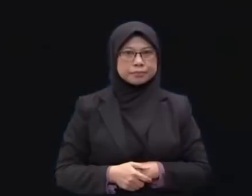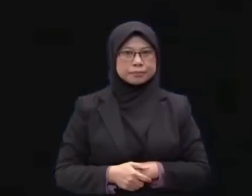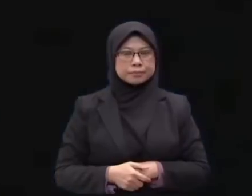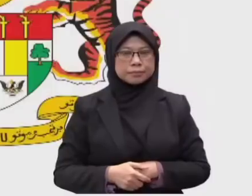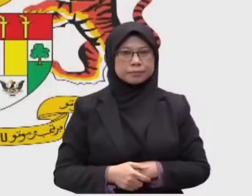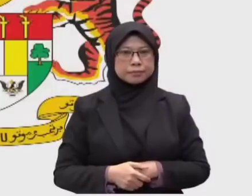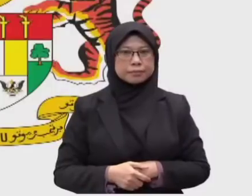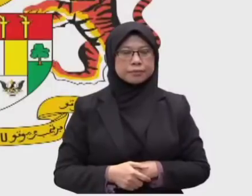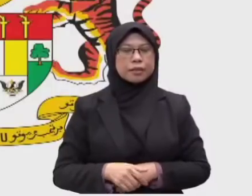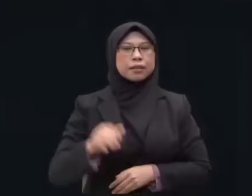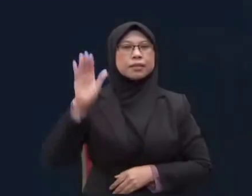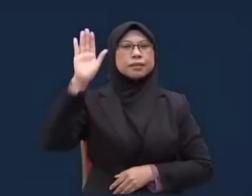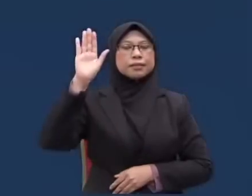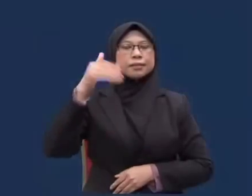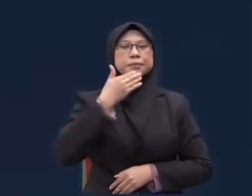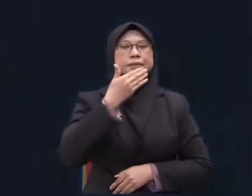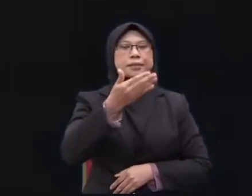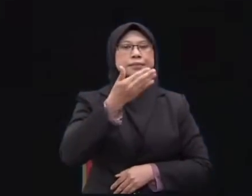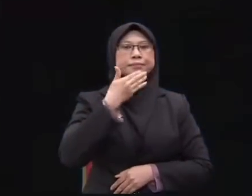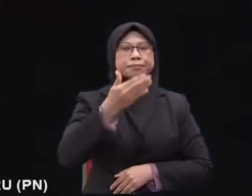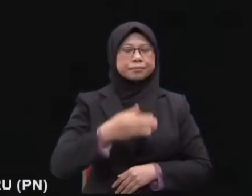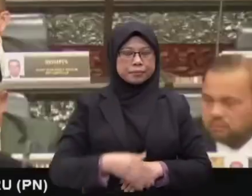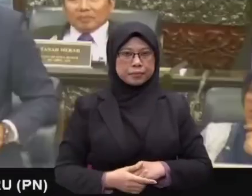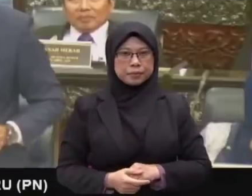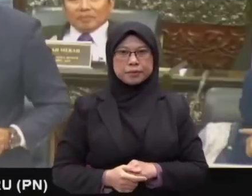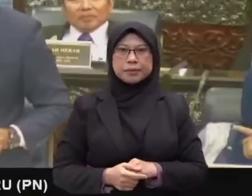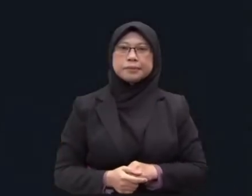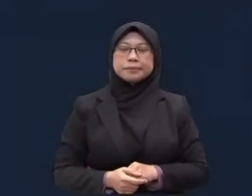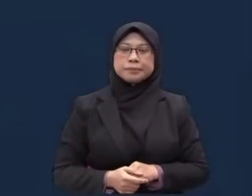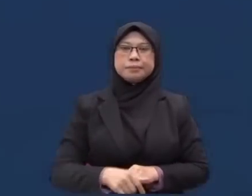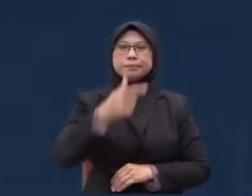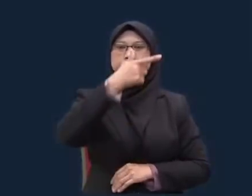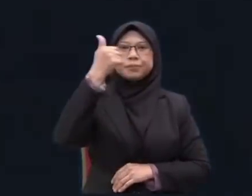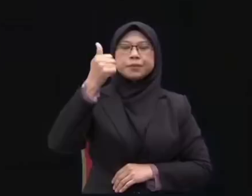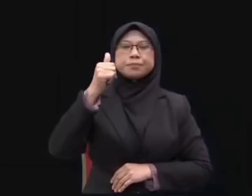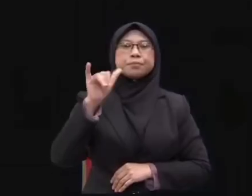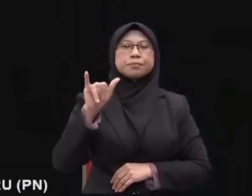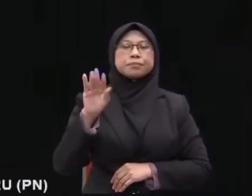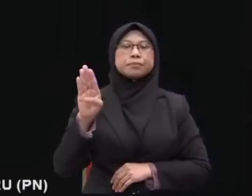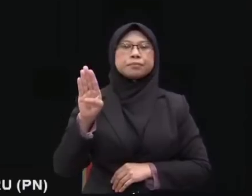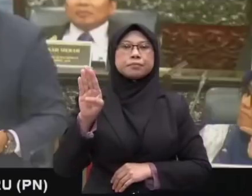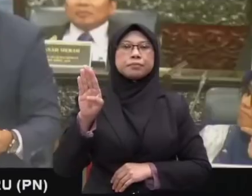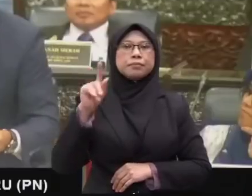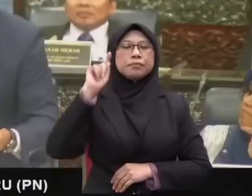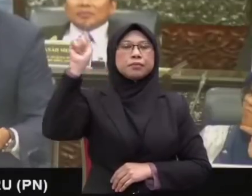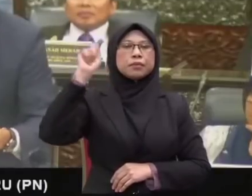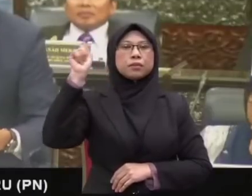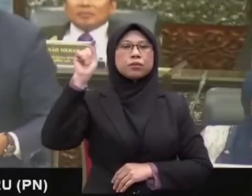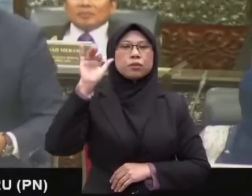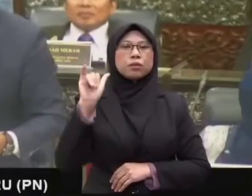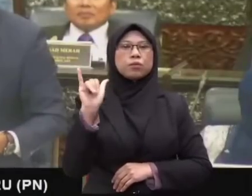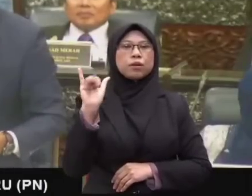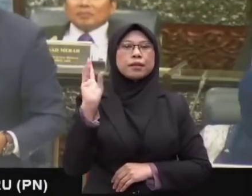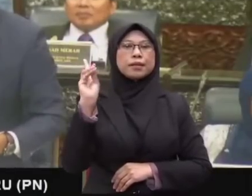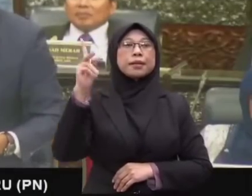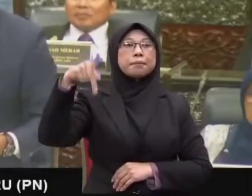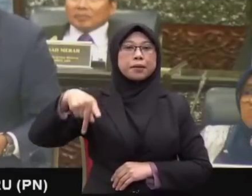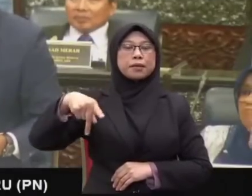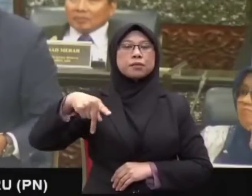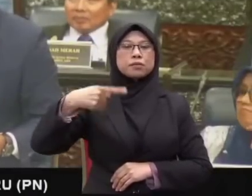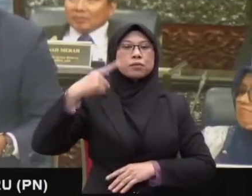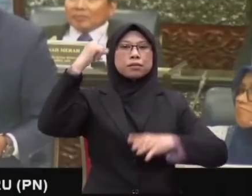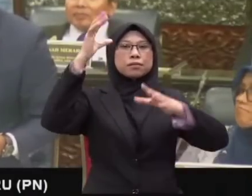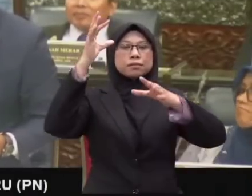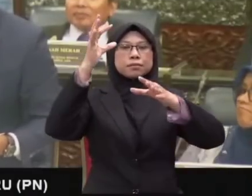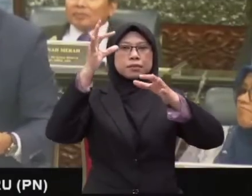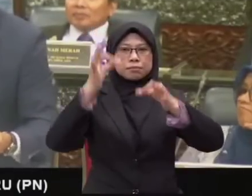Okay, terima sekali kasih. Lagi Tuan Speaker. Terima kasih. Terima kasih sekejap. Oleh kerana Yang Berhormat Puan Yang Dipertua telah membuat satu ruling,